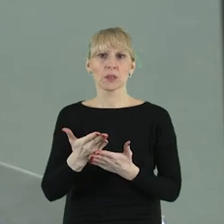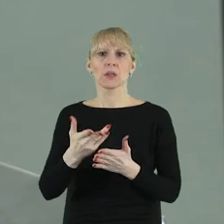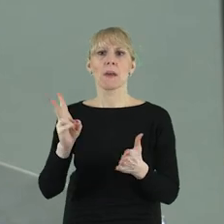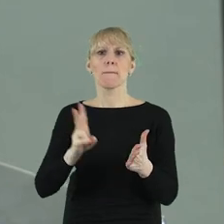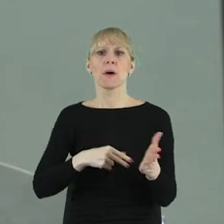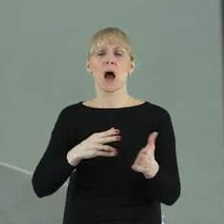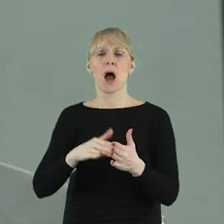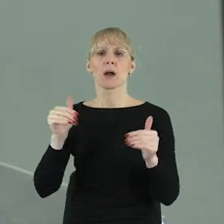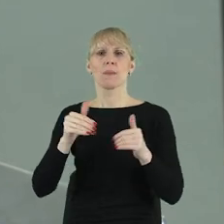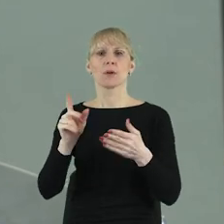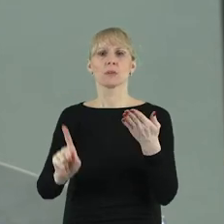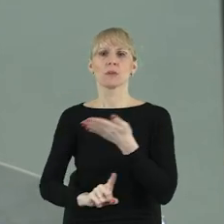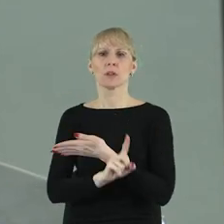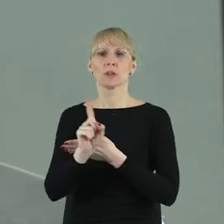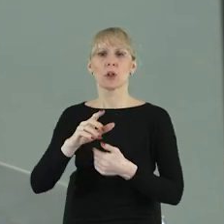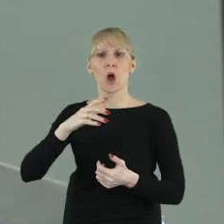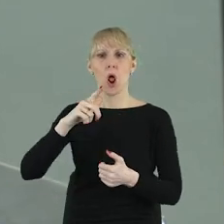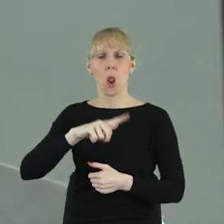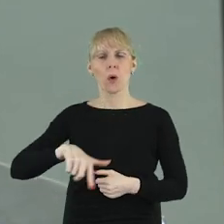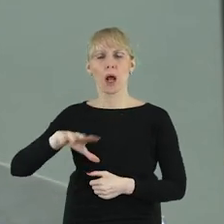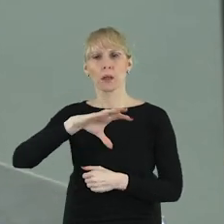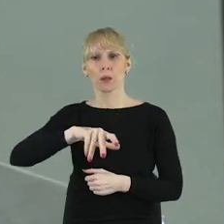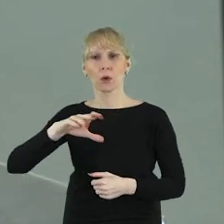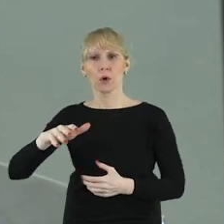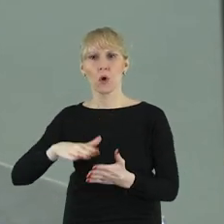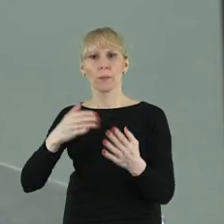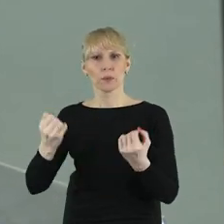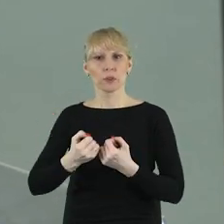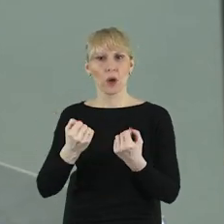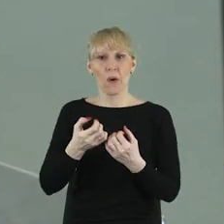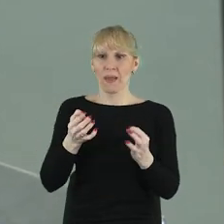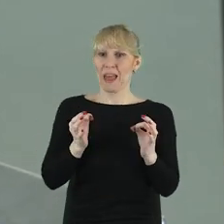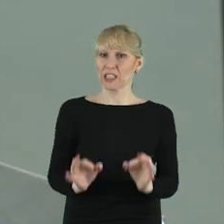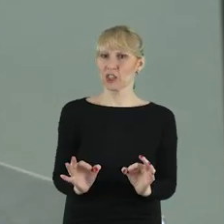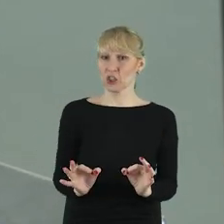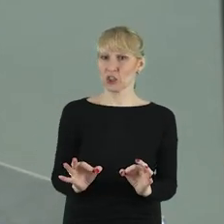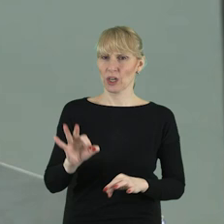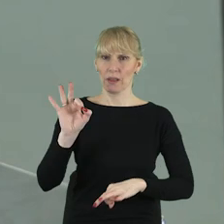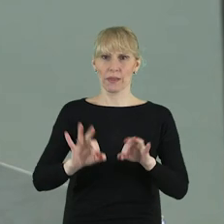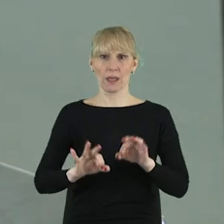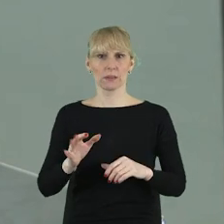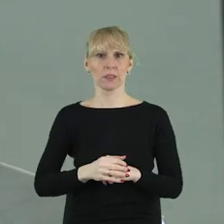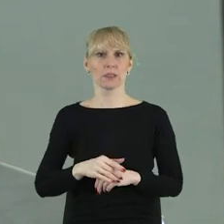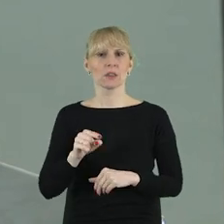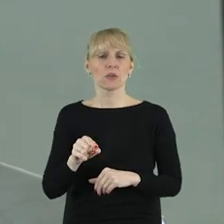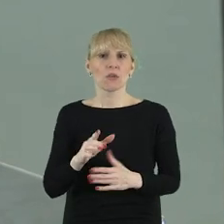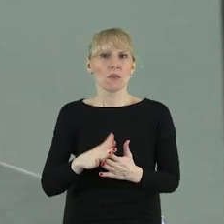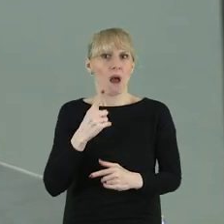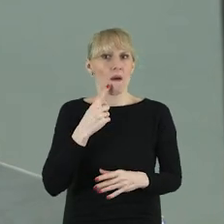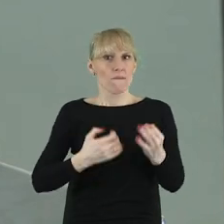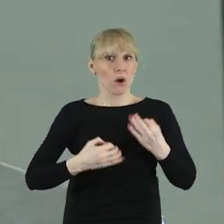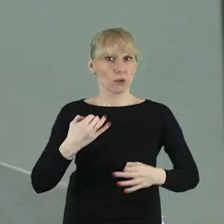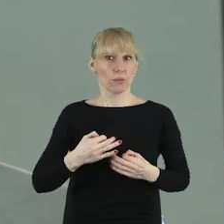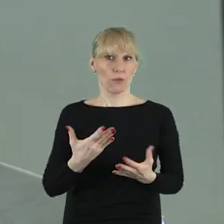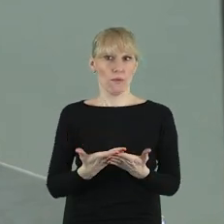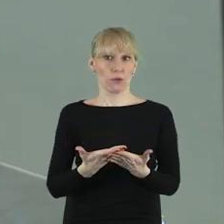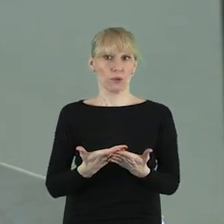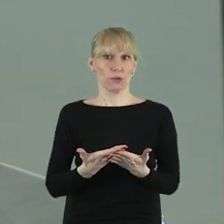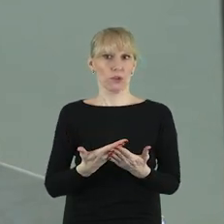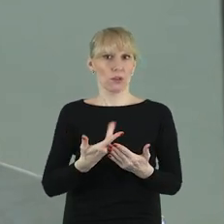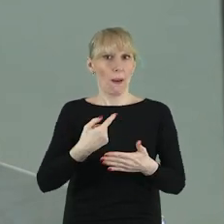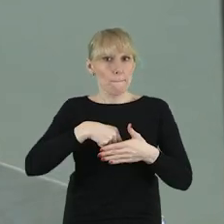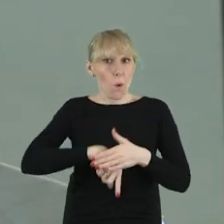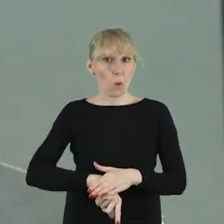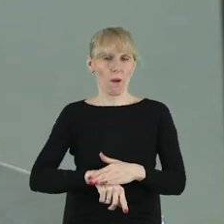możliwości wystąpienia przedstawicieli lokalnych grup działania podczas dzisiejszej sesji te wątpliwości tylko pogłębi a nie